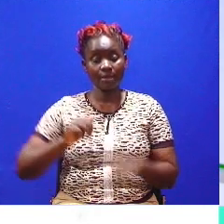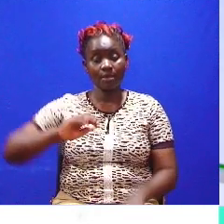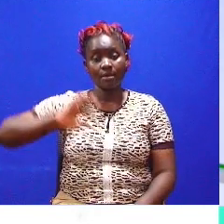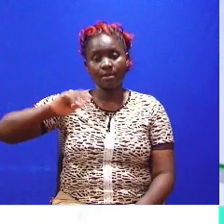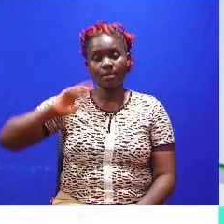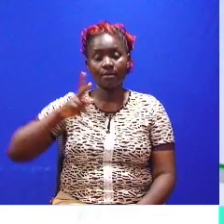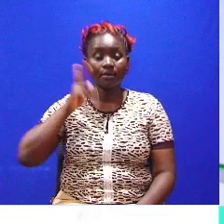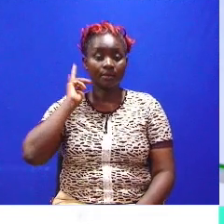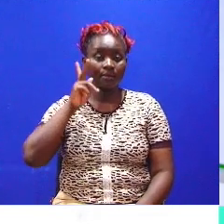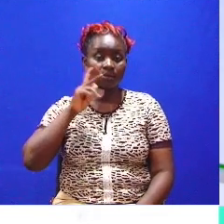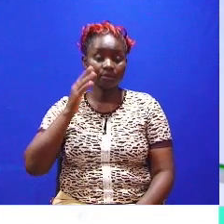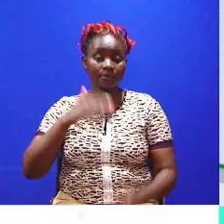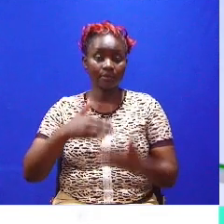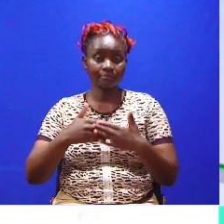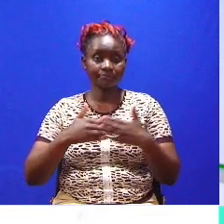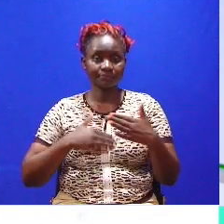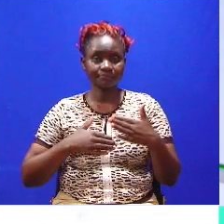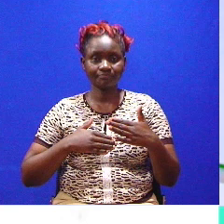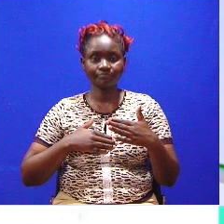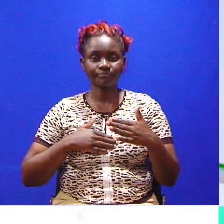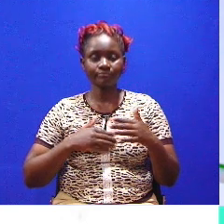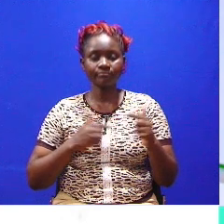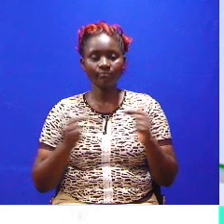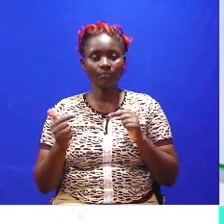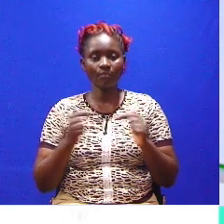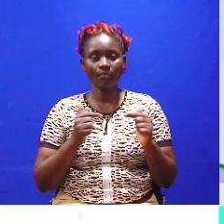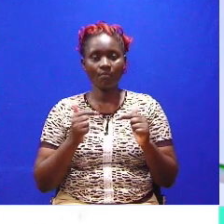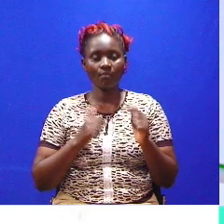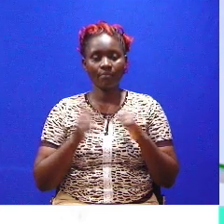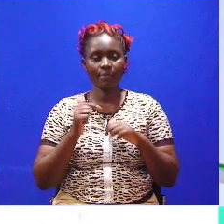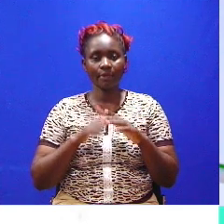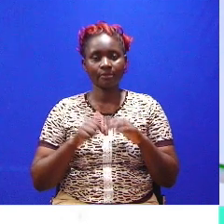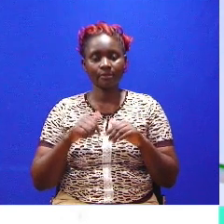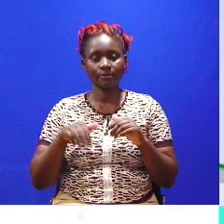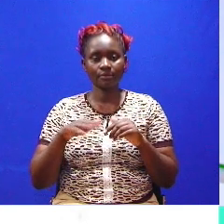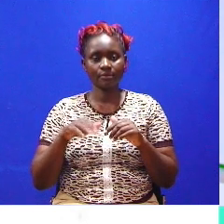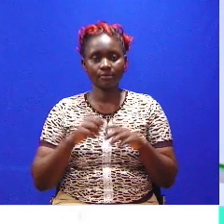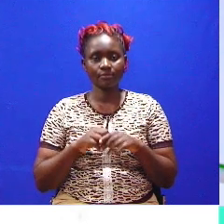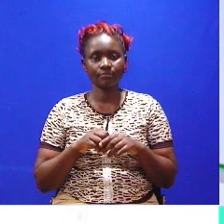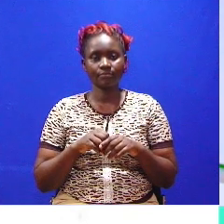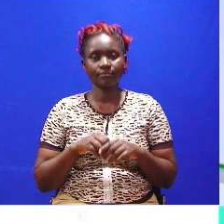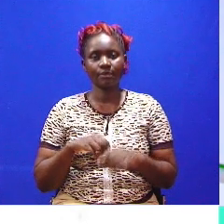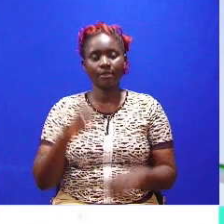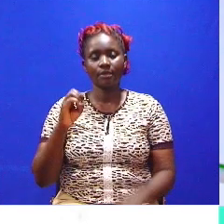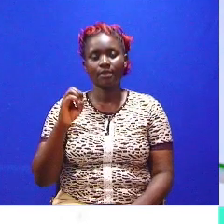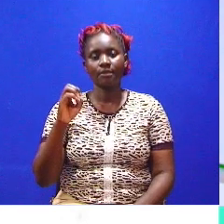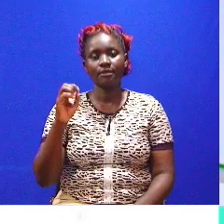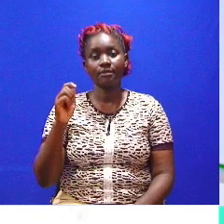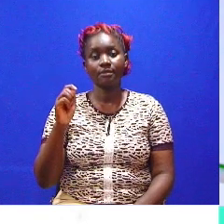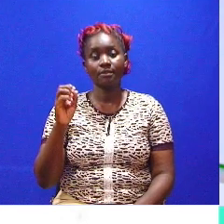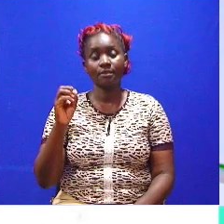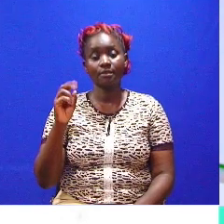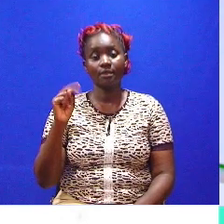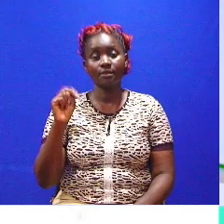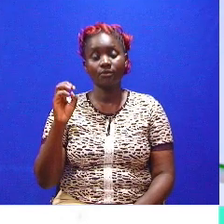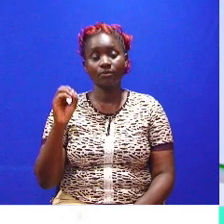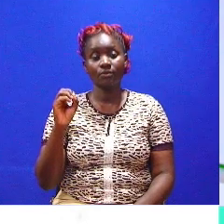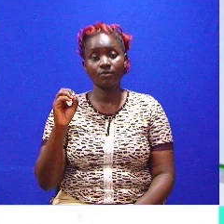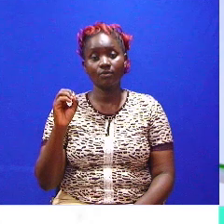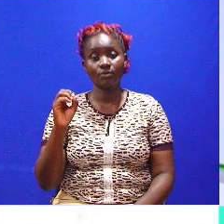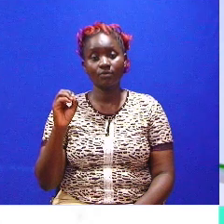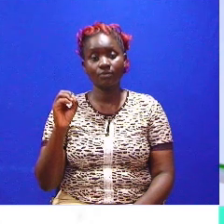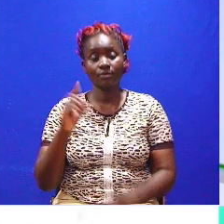Kisi aya maiga ye chigura buru kwa nekiwa ase ensemo ya etono asabarai kurwa achinsemo